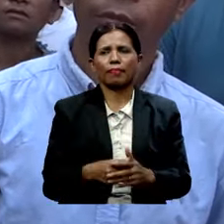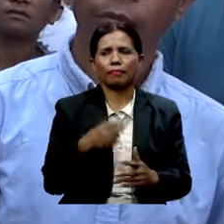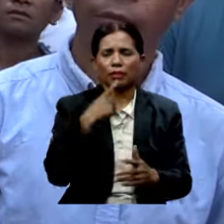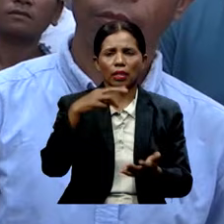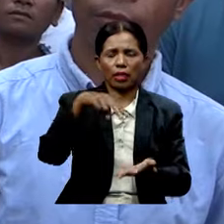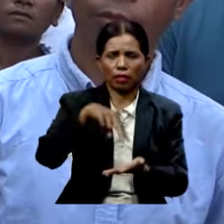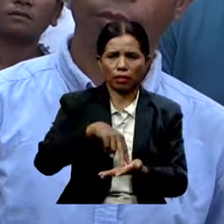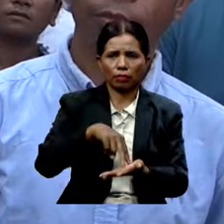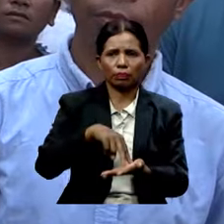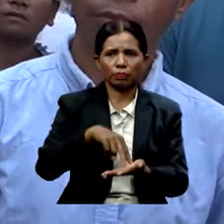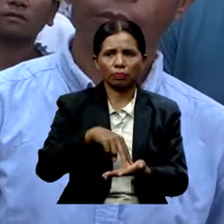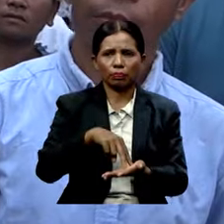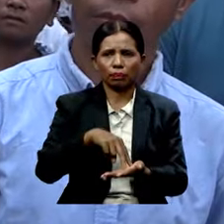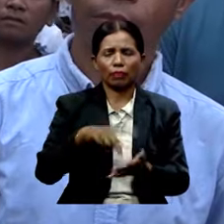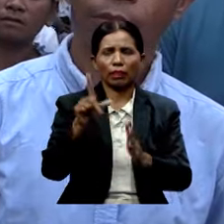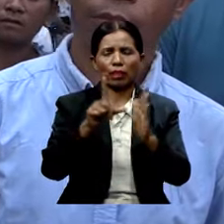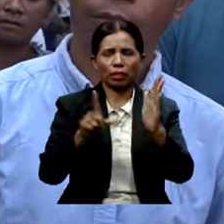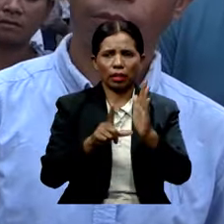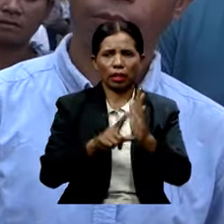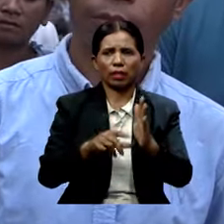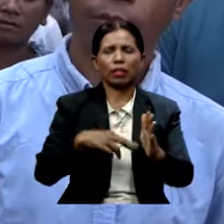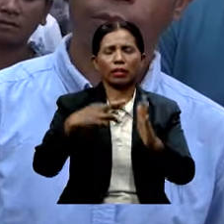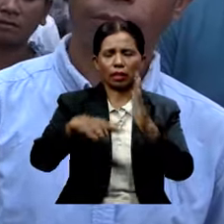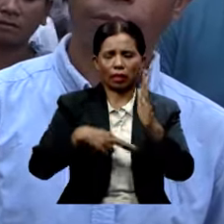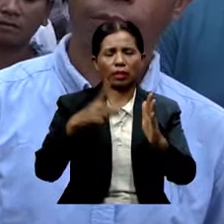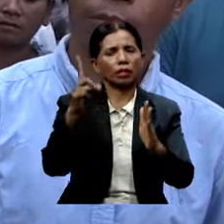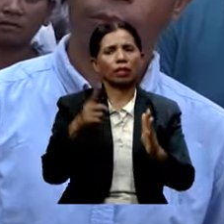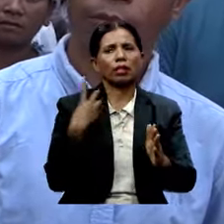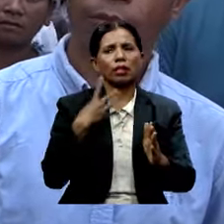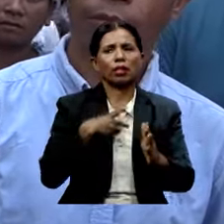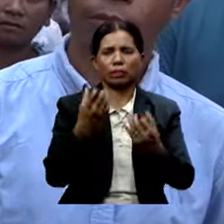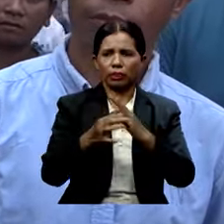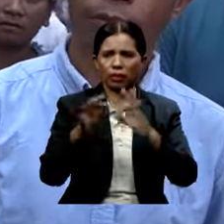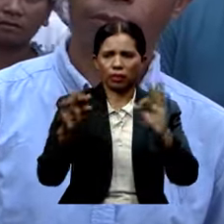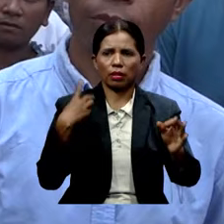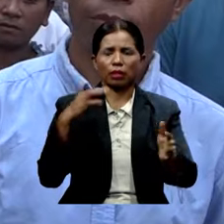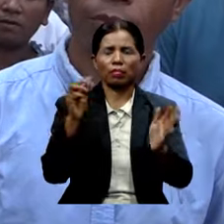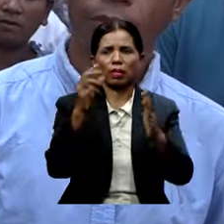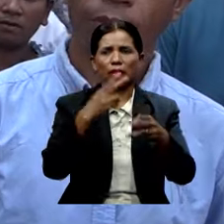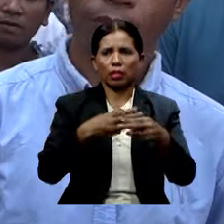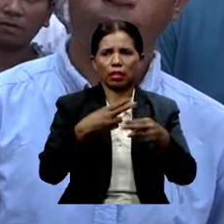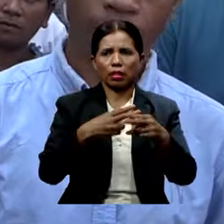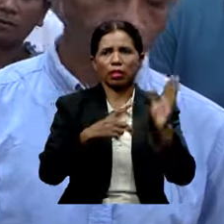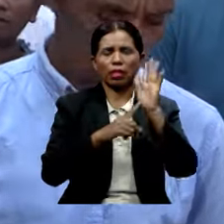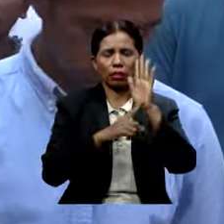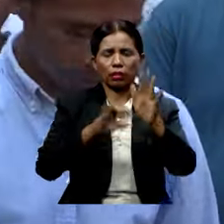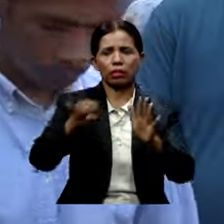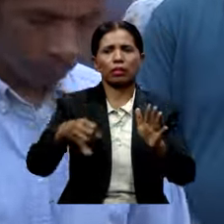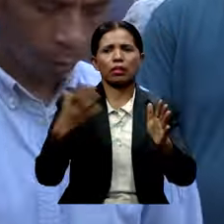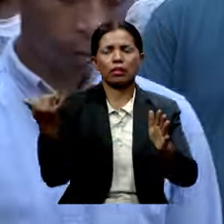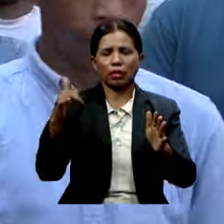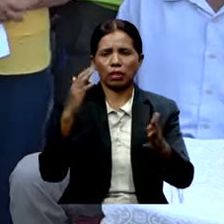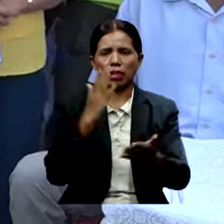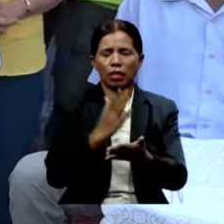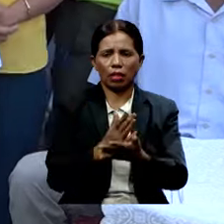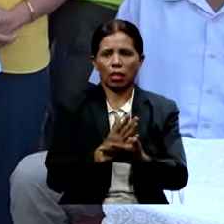establece ne ne lei fungsi publika establece kriteria sida. Kriteria sene ame liu tia nema kami nana publika jornal da republika ne. Tama saya sir tengka hal